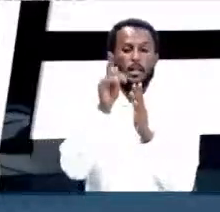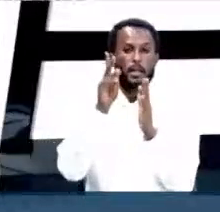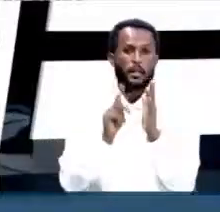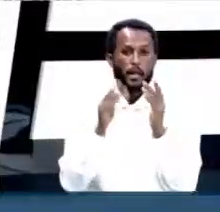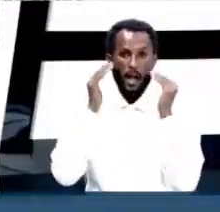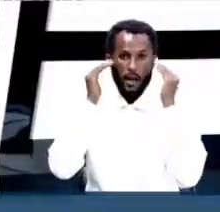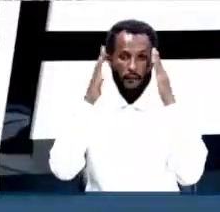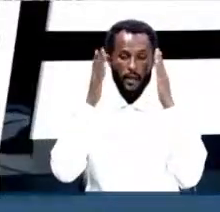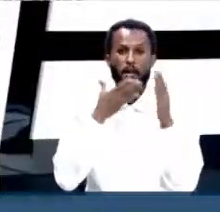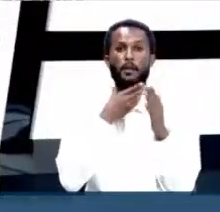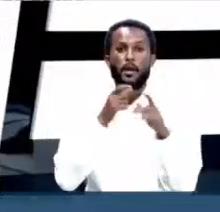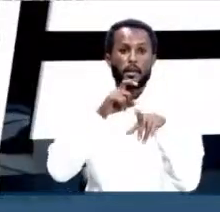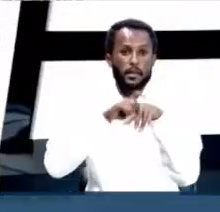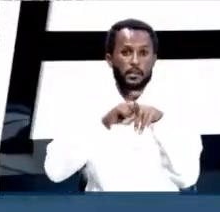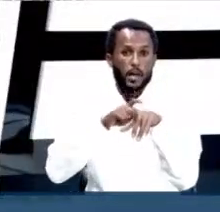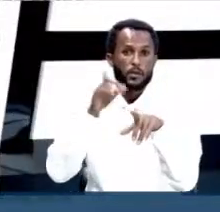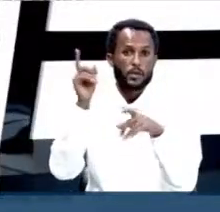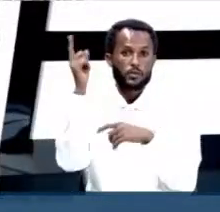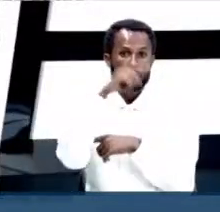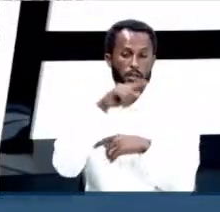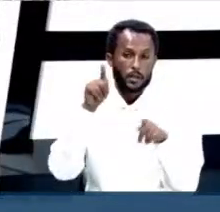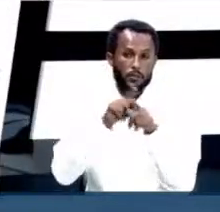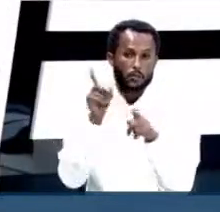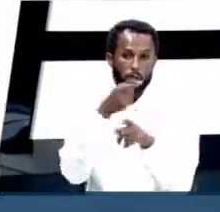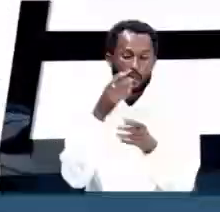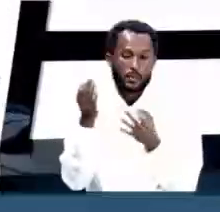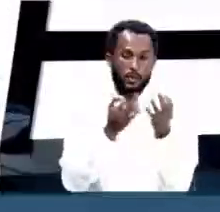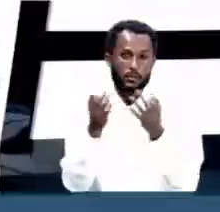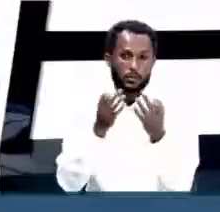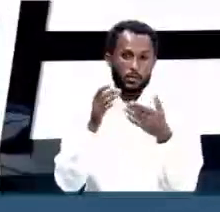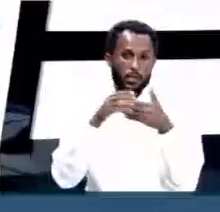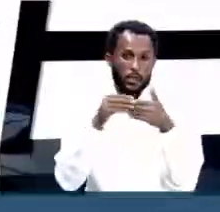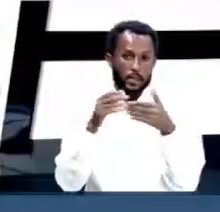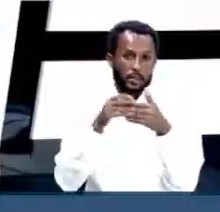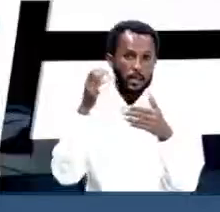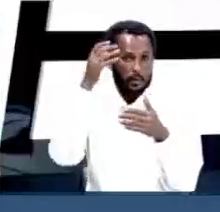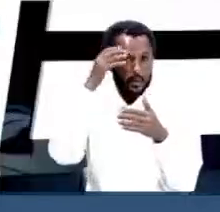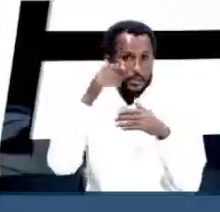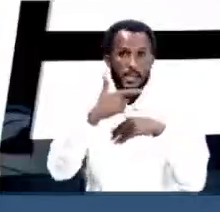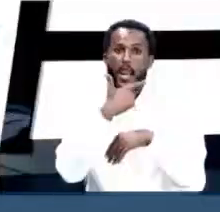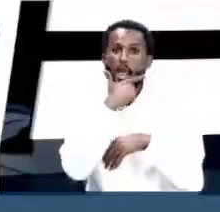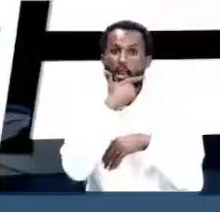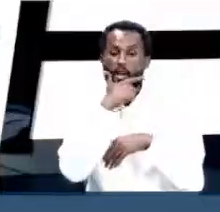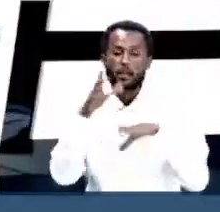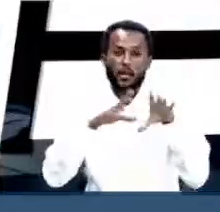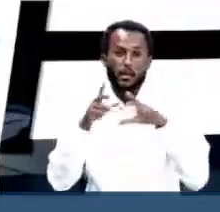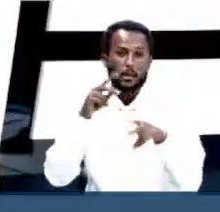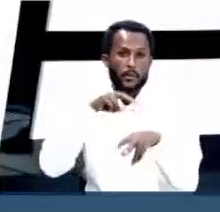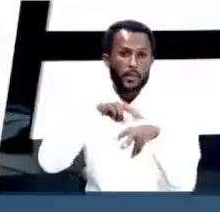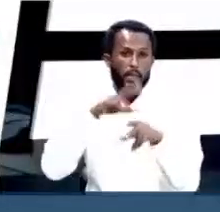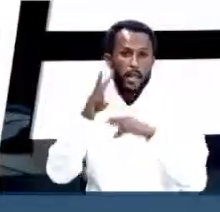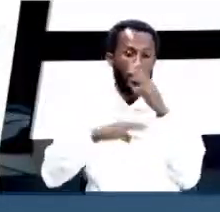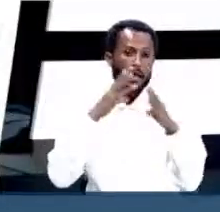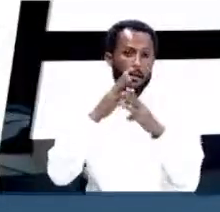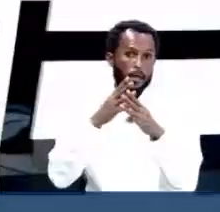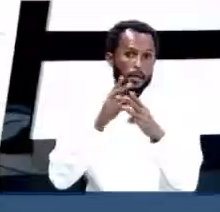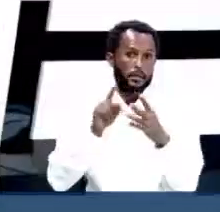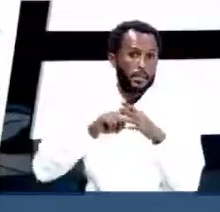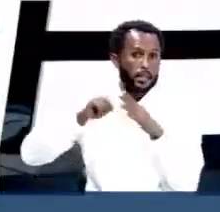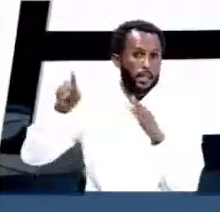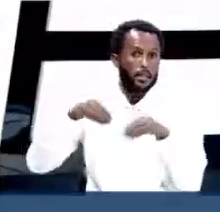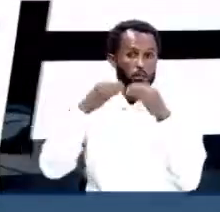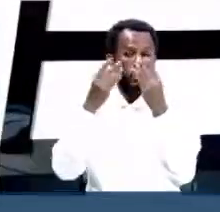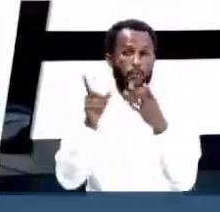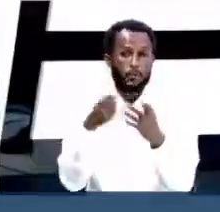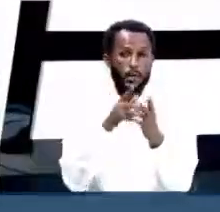ዓፋርን ኣምሓራን ንግዜያዊ ዝውዕል ከም ዝኾነ ተገሊጹ እቲ ገንዘብ ብመንግስቲ እንግሊዝ ኣቢሉ ናብ ትካል ዓለምለኸ ስደተኛታት ዝወሃብ እንትኾን